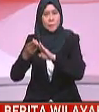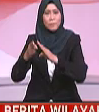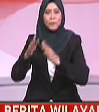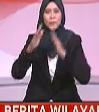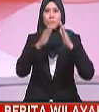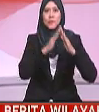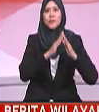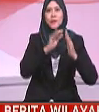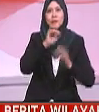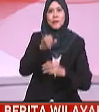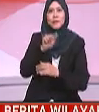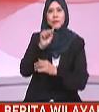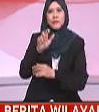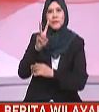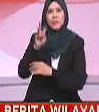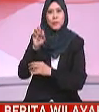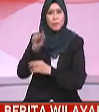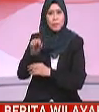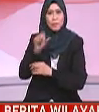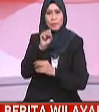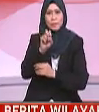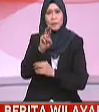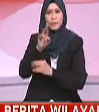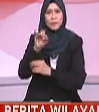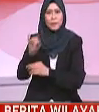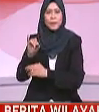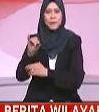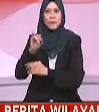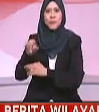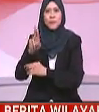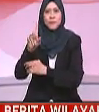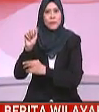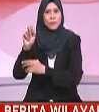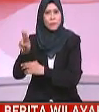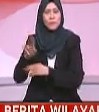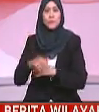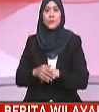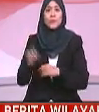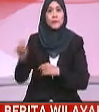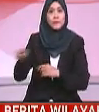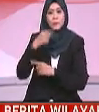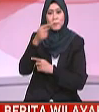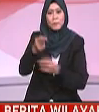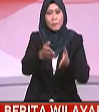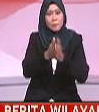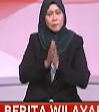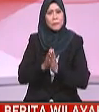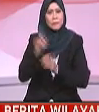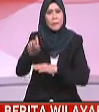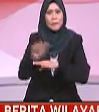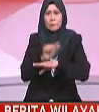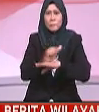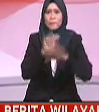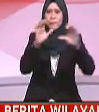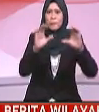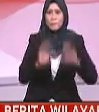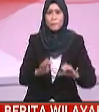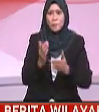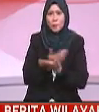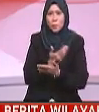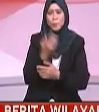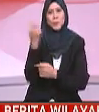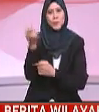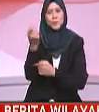Jawang Anak Janting, Bulit Seri Julau. Roland dalam pada itu meminta penduduk setempat terus mengamalkan norma baharu